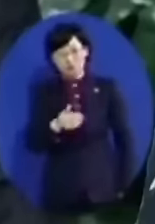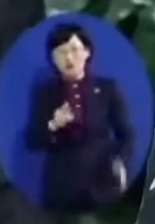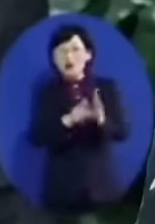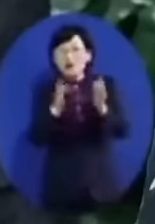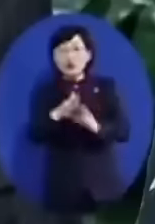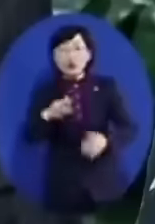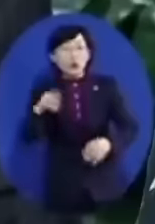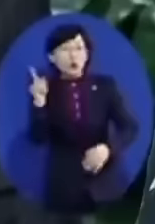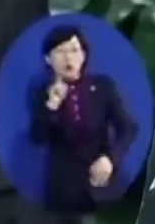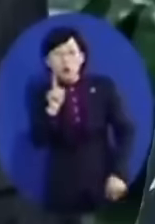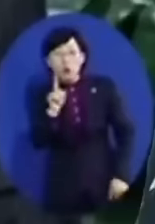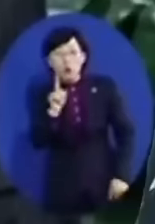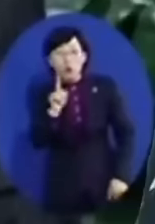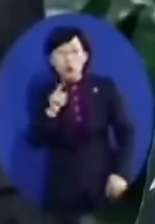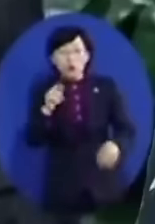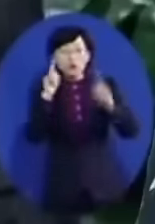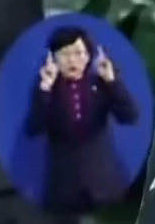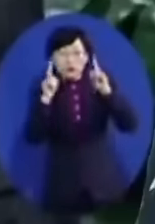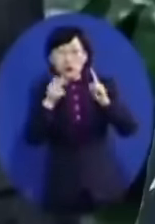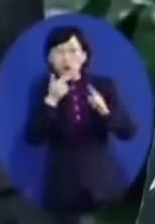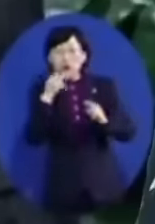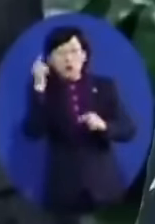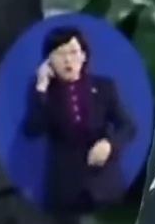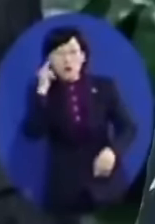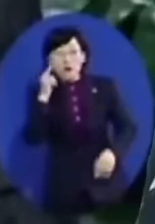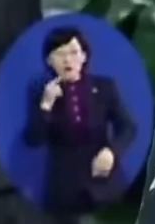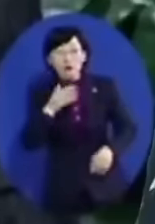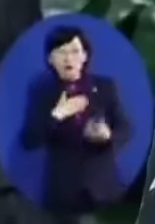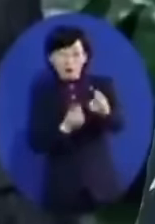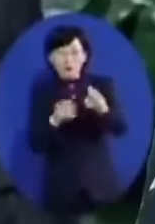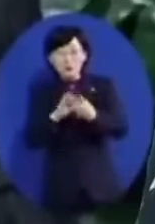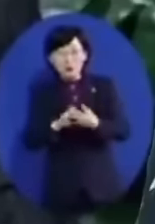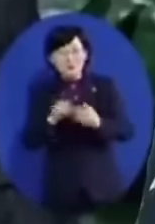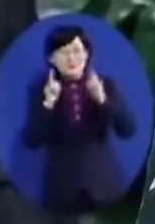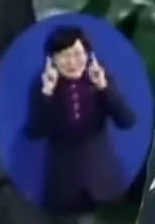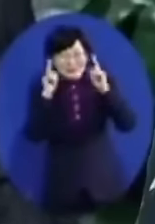예수님은 어떻게 스트레스 안 걸리고 살았으면 나 같으면 스트레스 걸렸을 것인데,